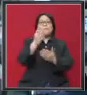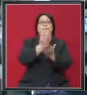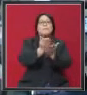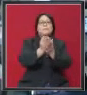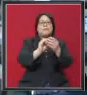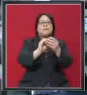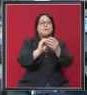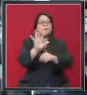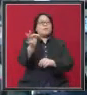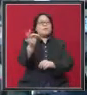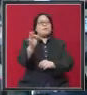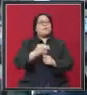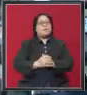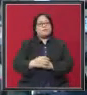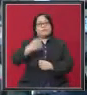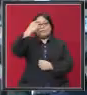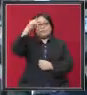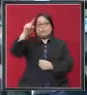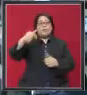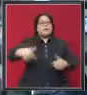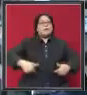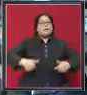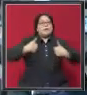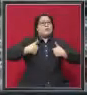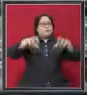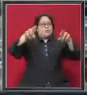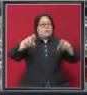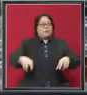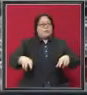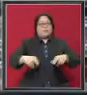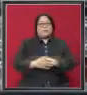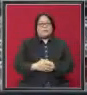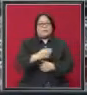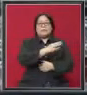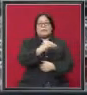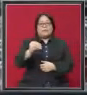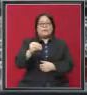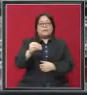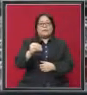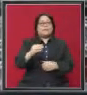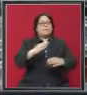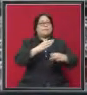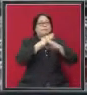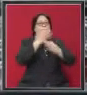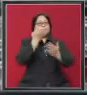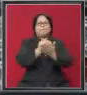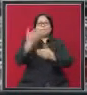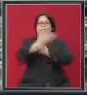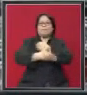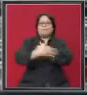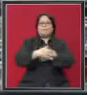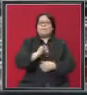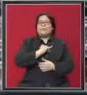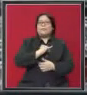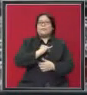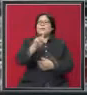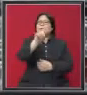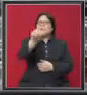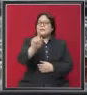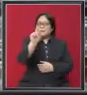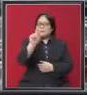COVID-19, budget COVID-19 ya, untuk kelangsungan survival rakyat dan daya tahan ekonomi negara. Saya ingin